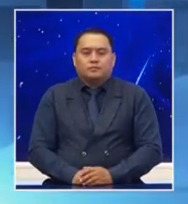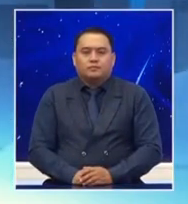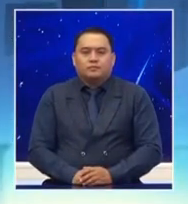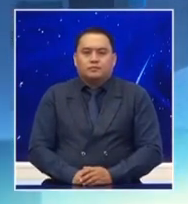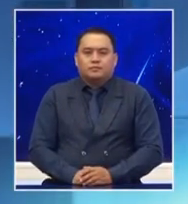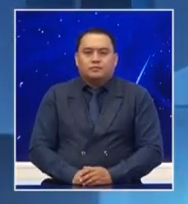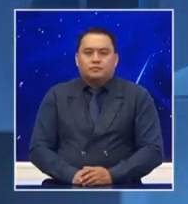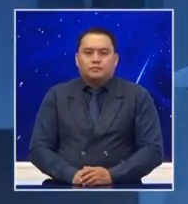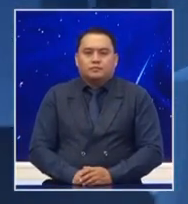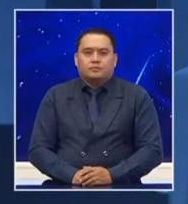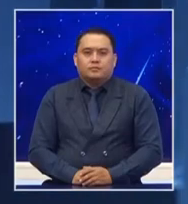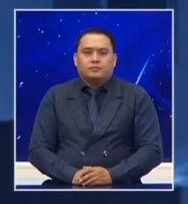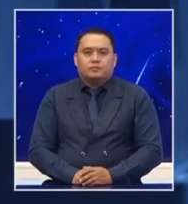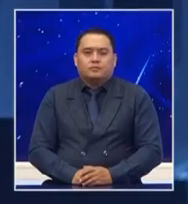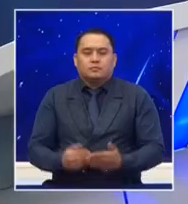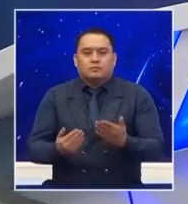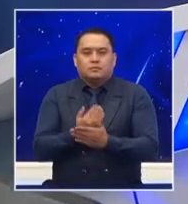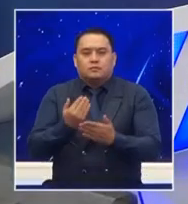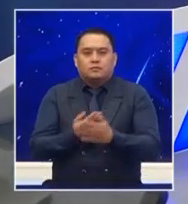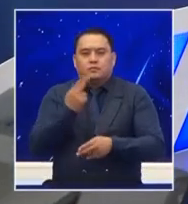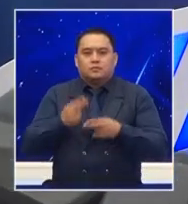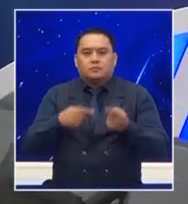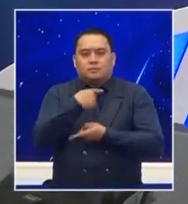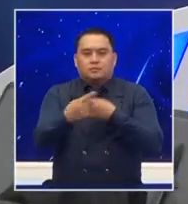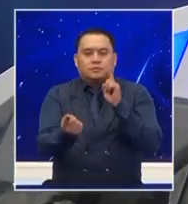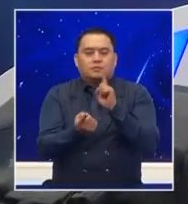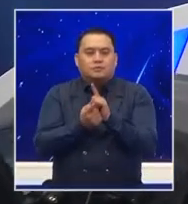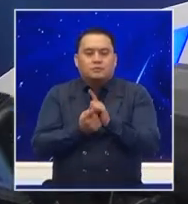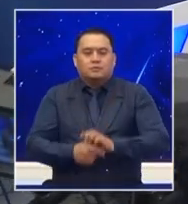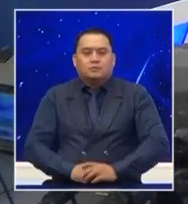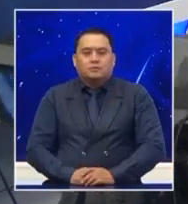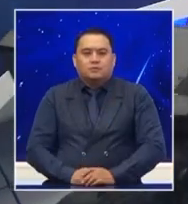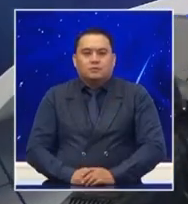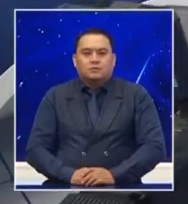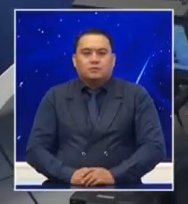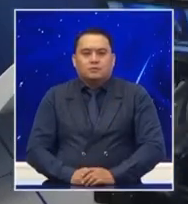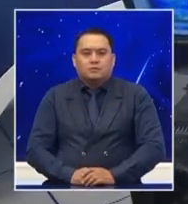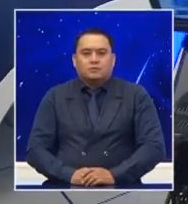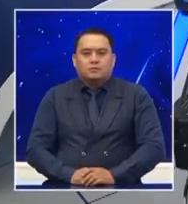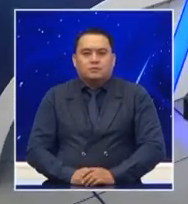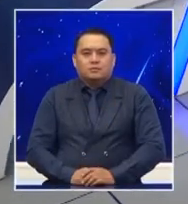телеканал ЖТСУ. И на этом у нас все. Я благодарю за внимание. До свидания.